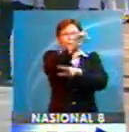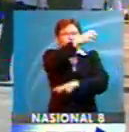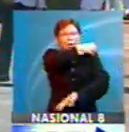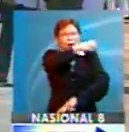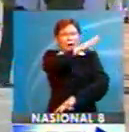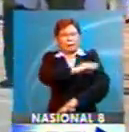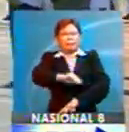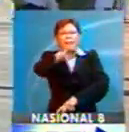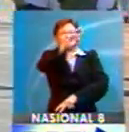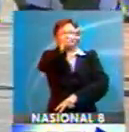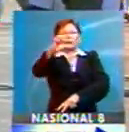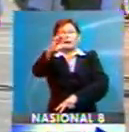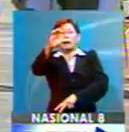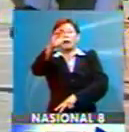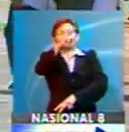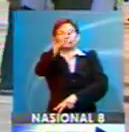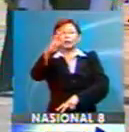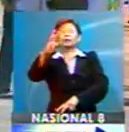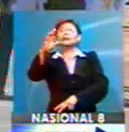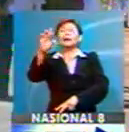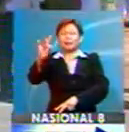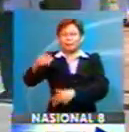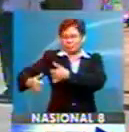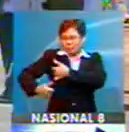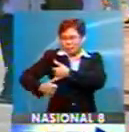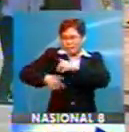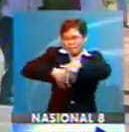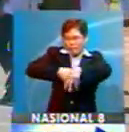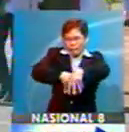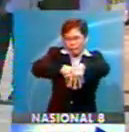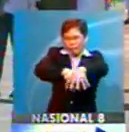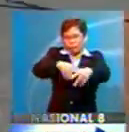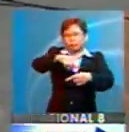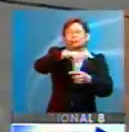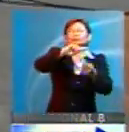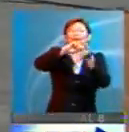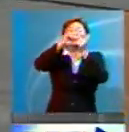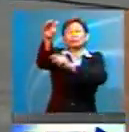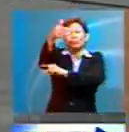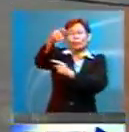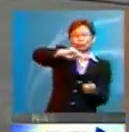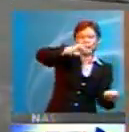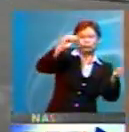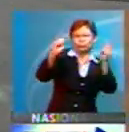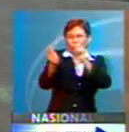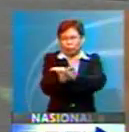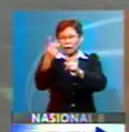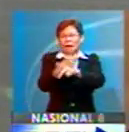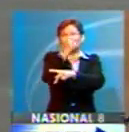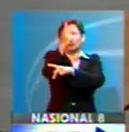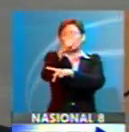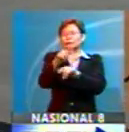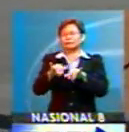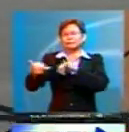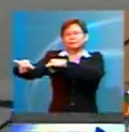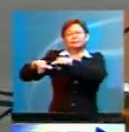pegawai dan 608 anggota. Perbarisan kali ini merupakan pertukaran panji-panji regimen kali kedua diadakan secara